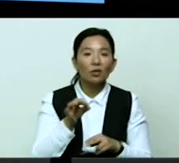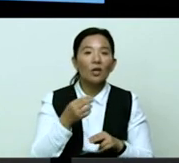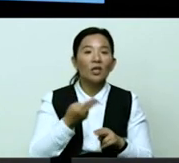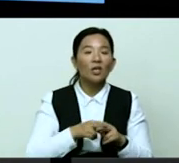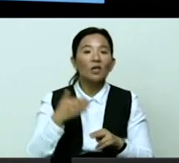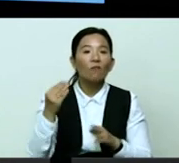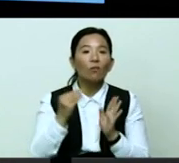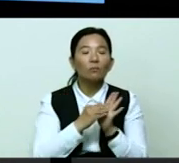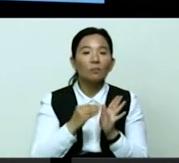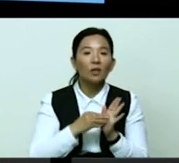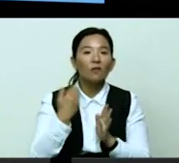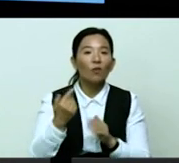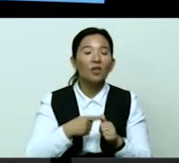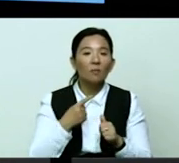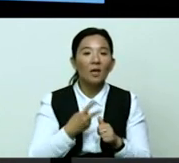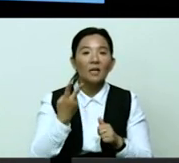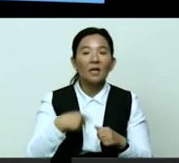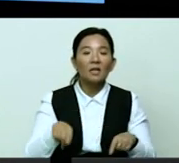его имя. Для того, чтобы